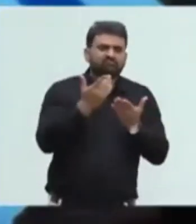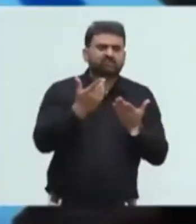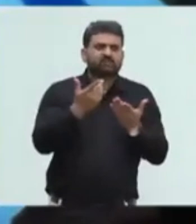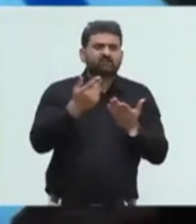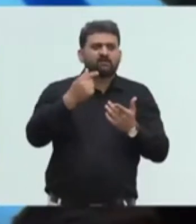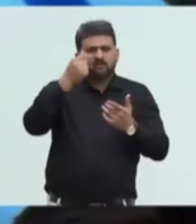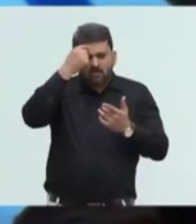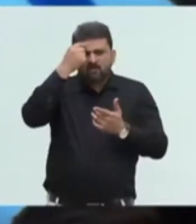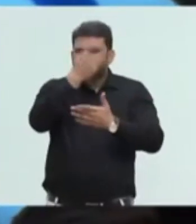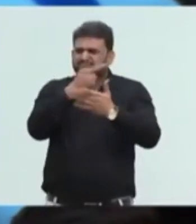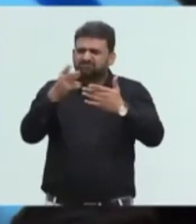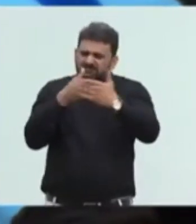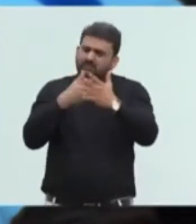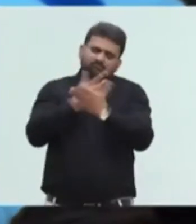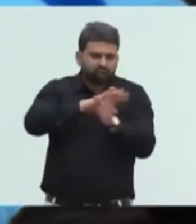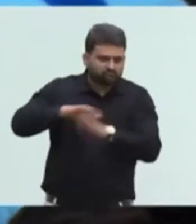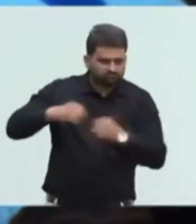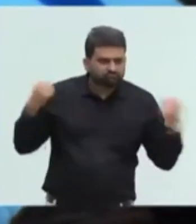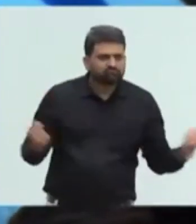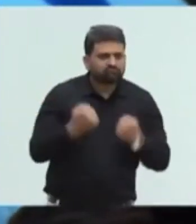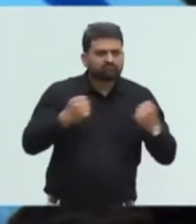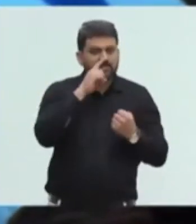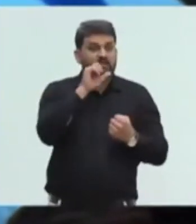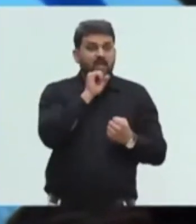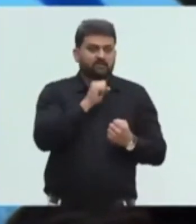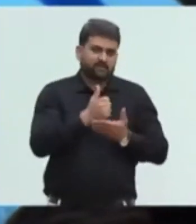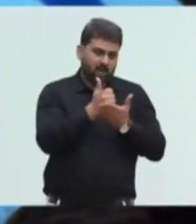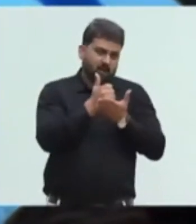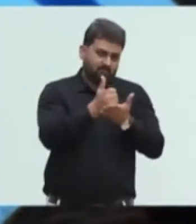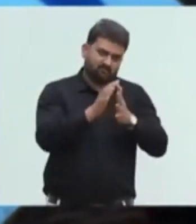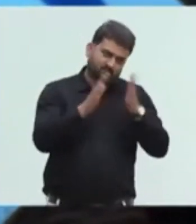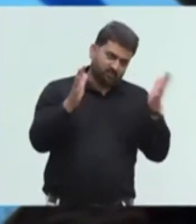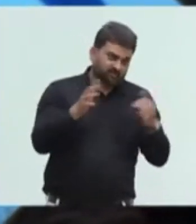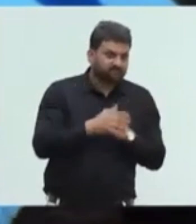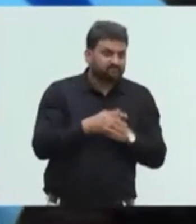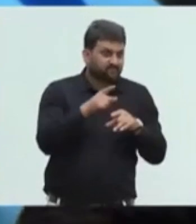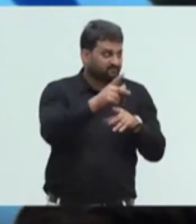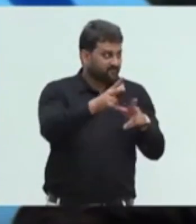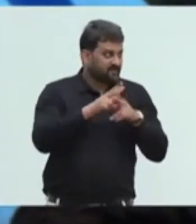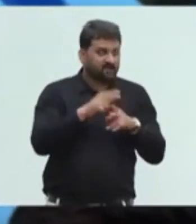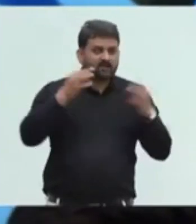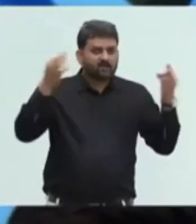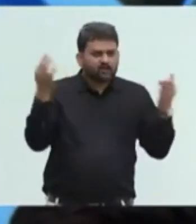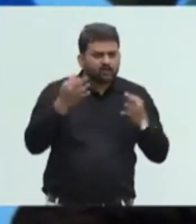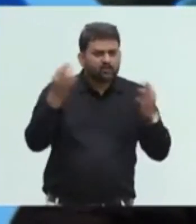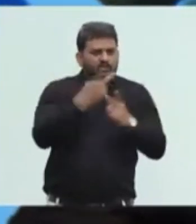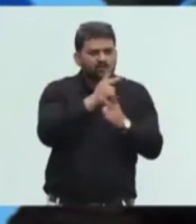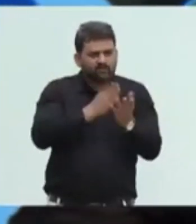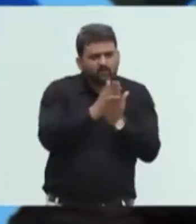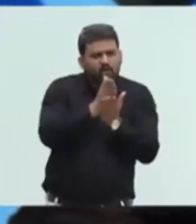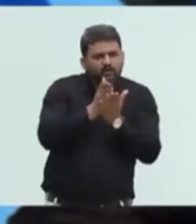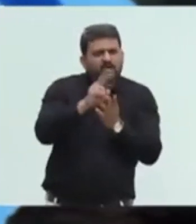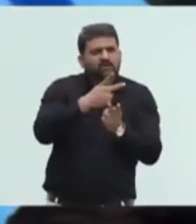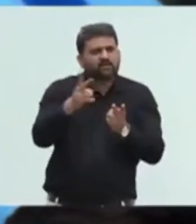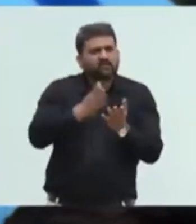चुनौतियों का पार कर पाएंगे और यह मुझे बताया गया है कि आपने नए नए तरीके से इसको सीखने का